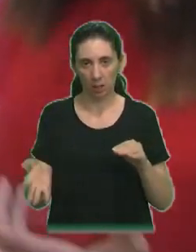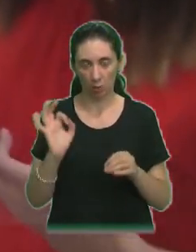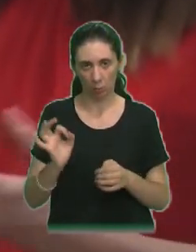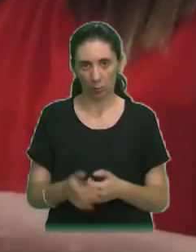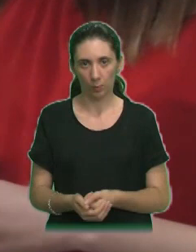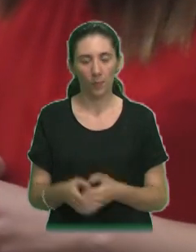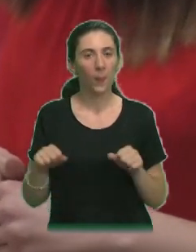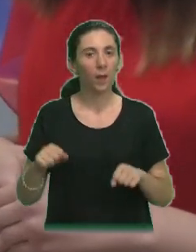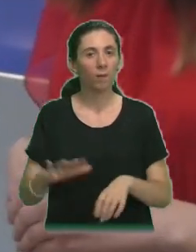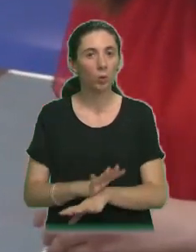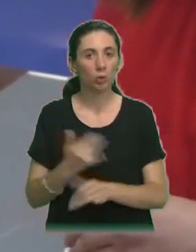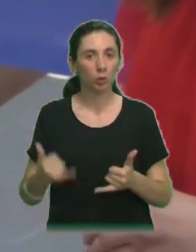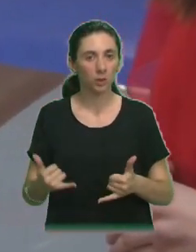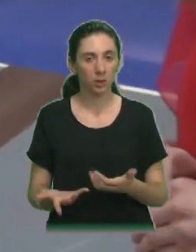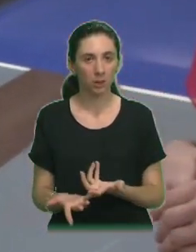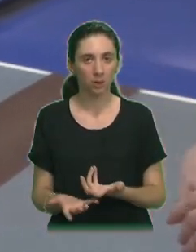osjećaj sada?